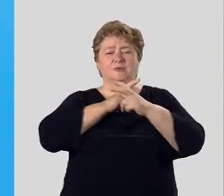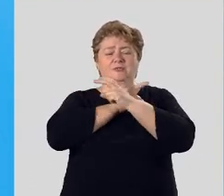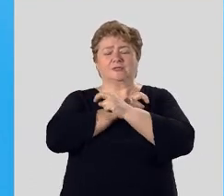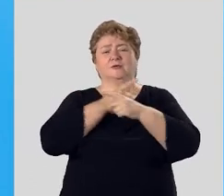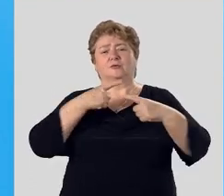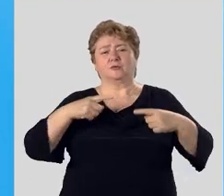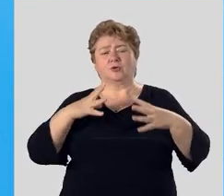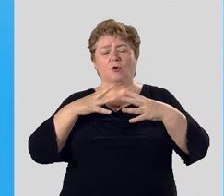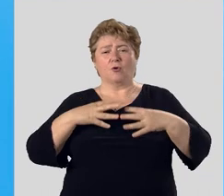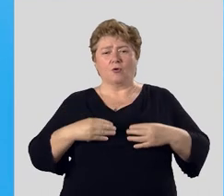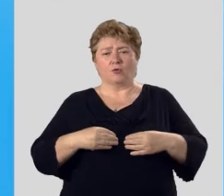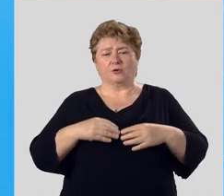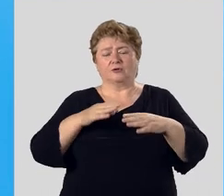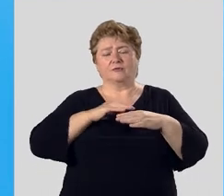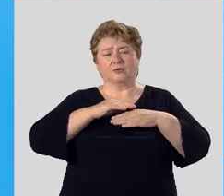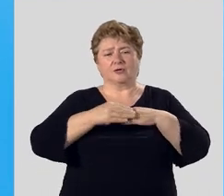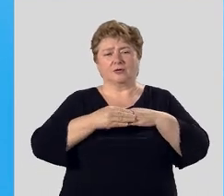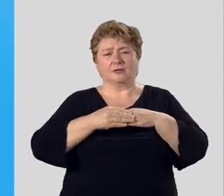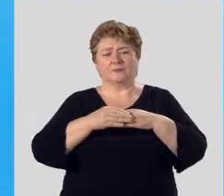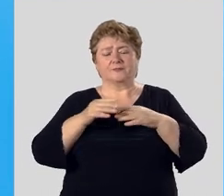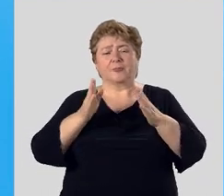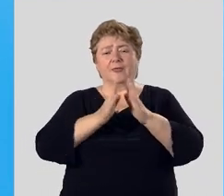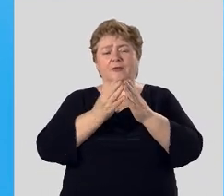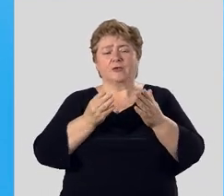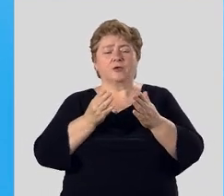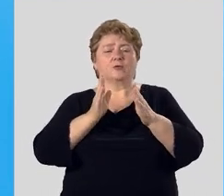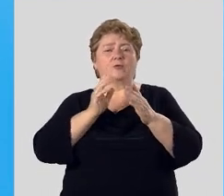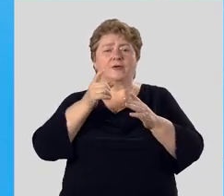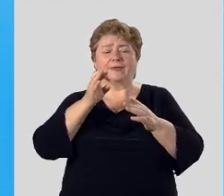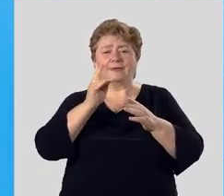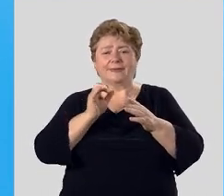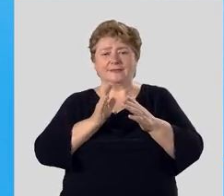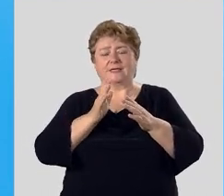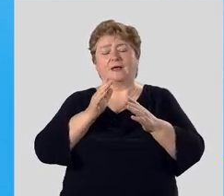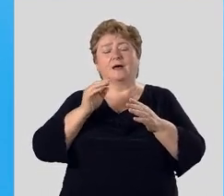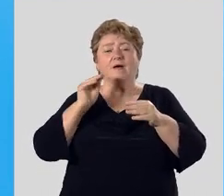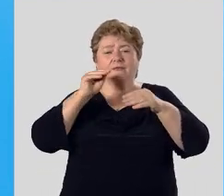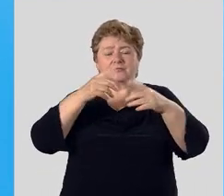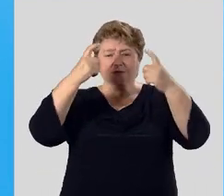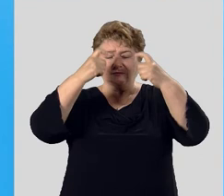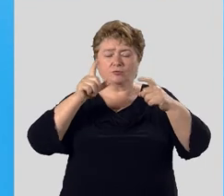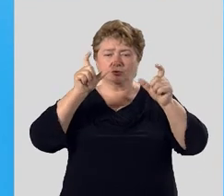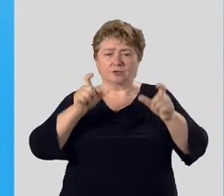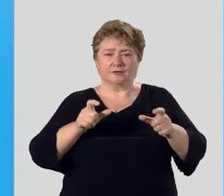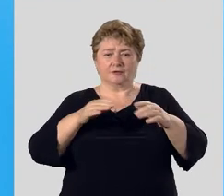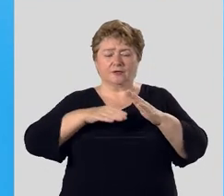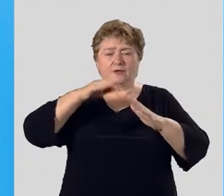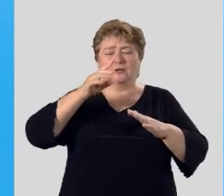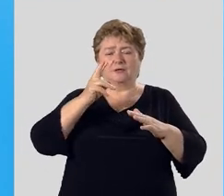и других органов и тканей. В книгу рекордов Гиннесса внесена информация о человеке